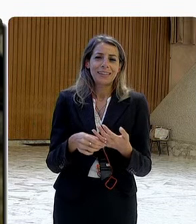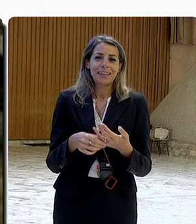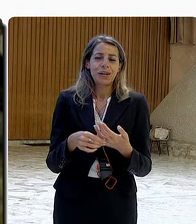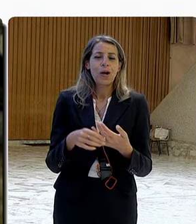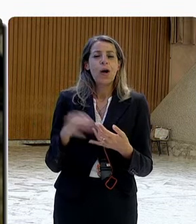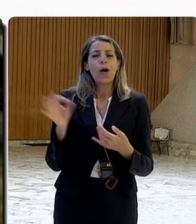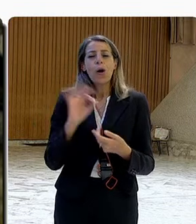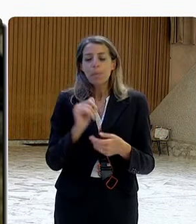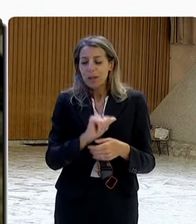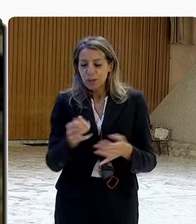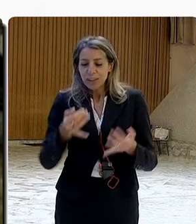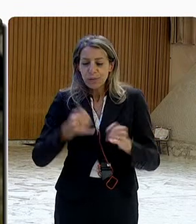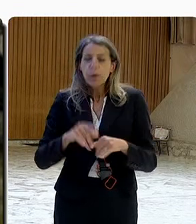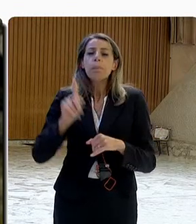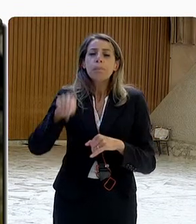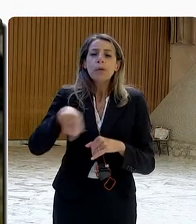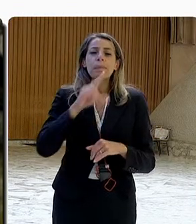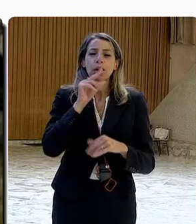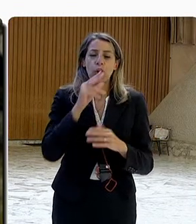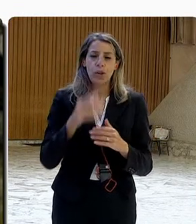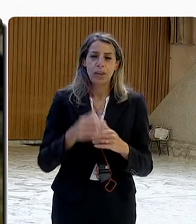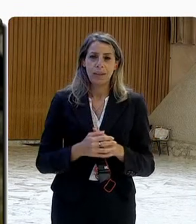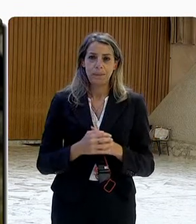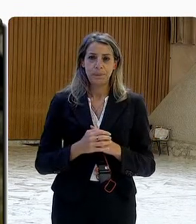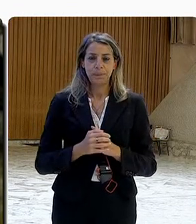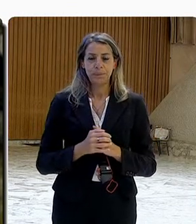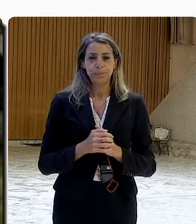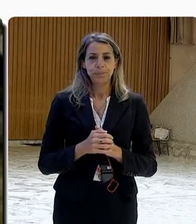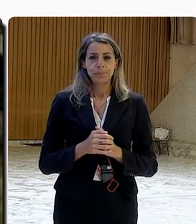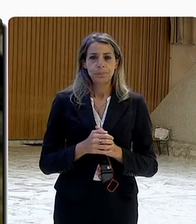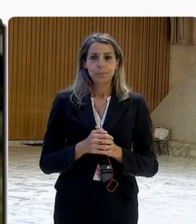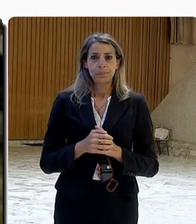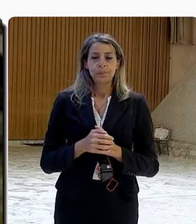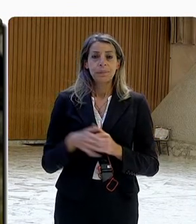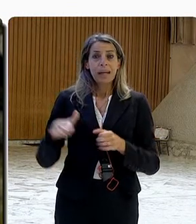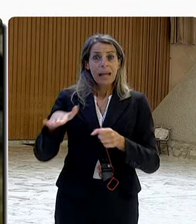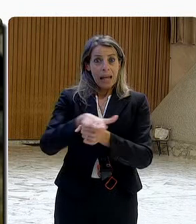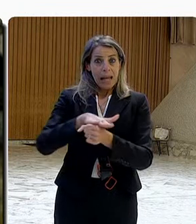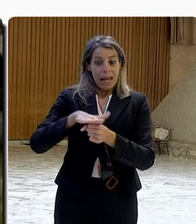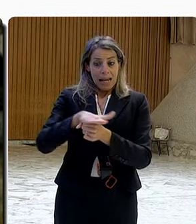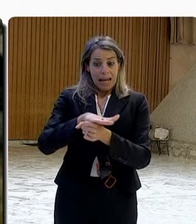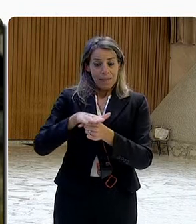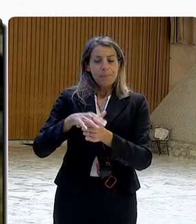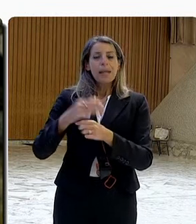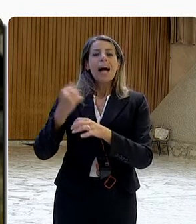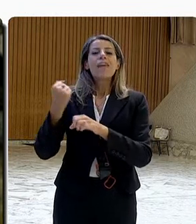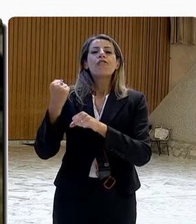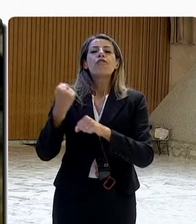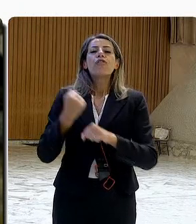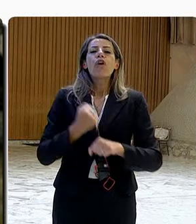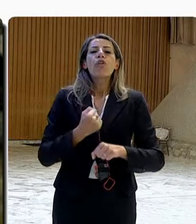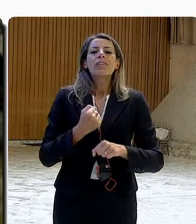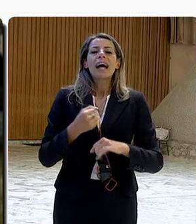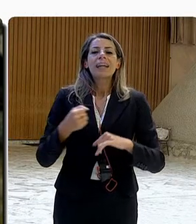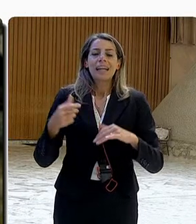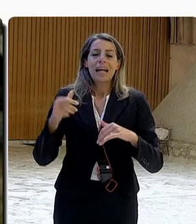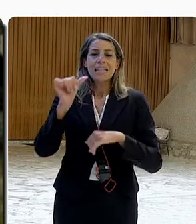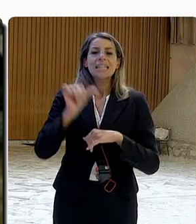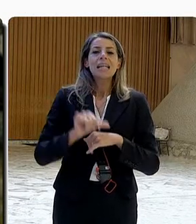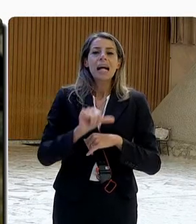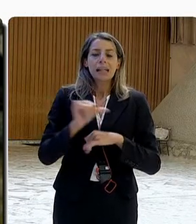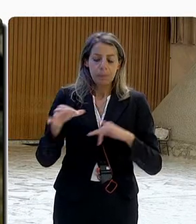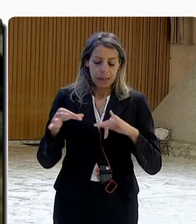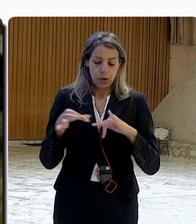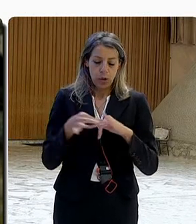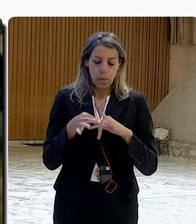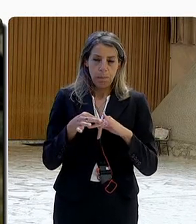figlio, per i nonni. La famiglia fondata sul sacramento del matrimonio